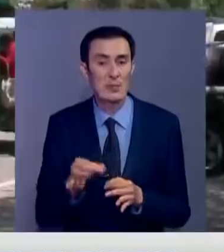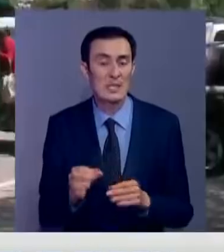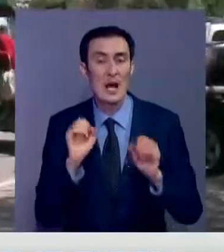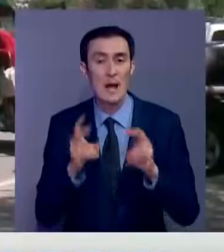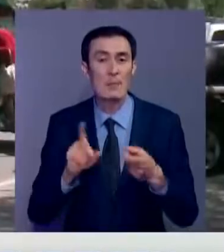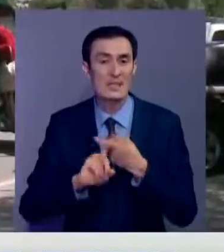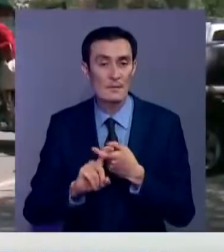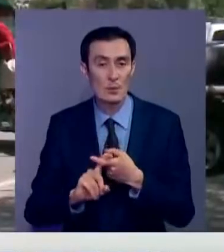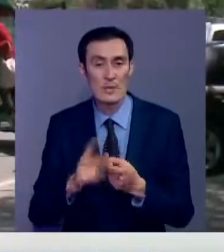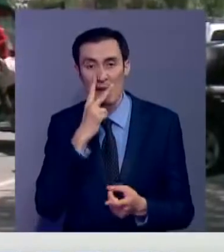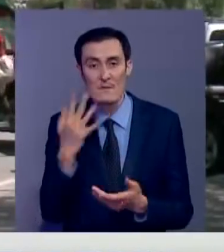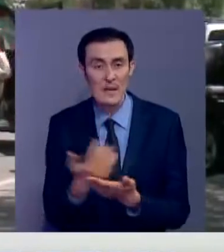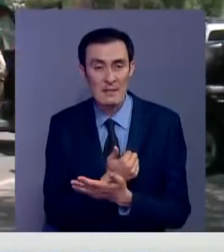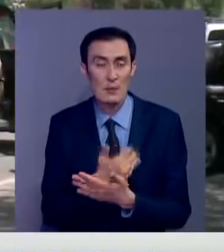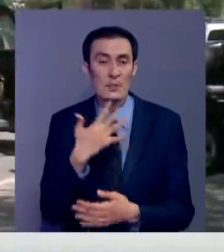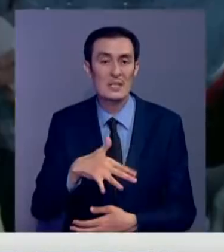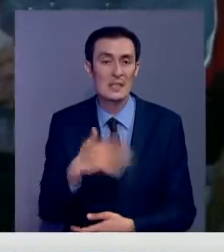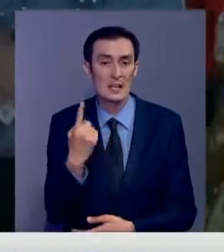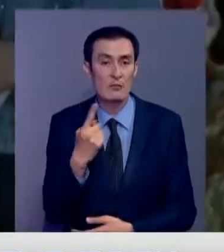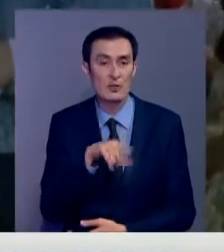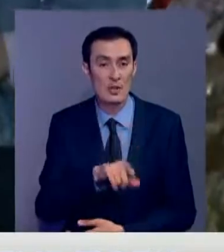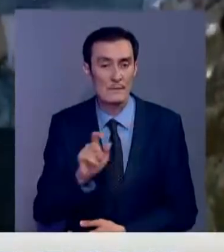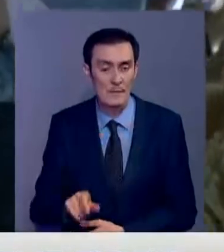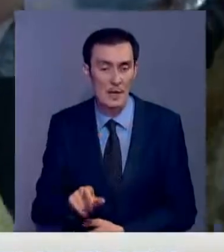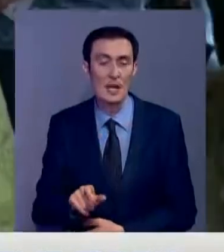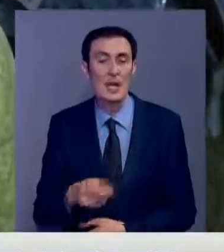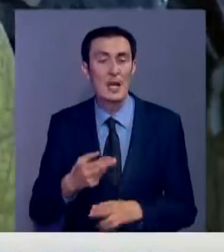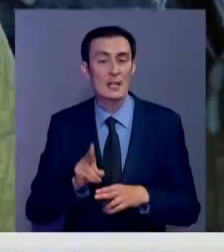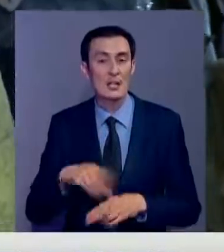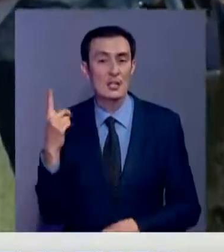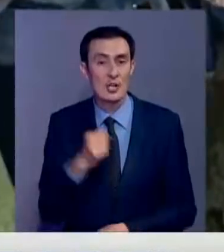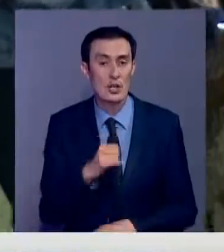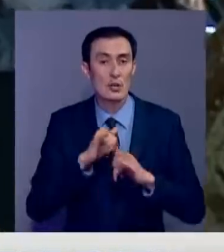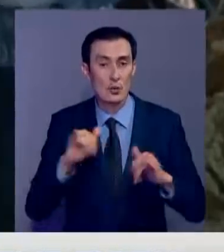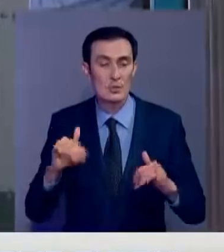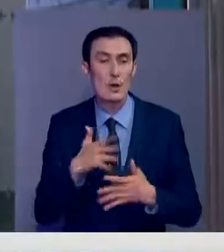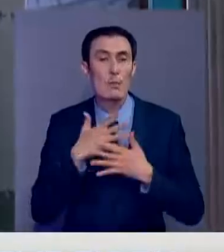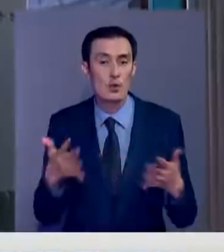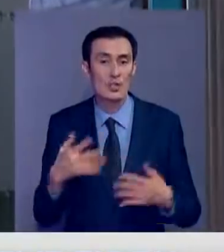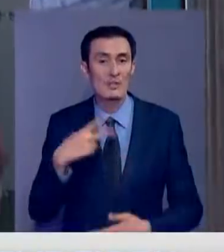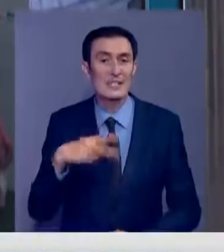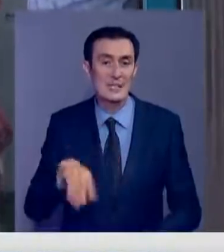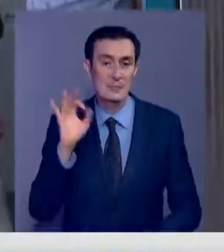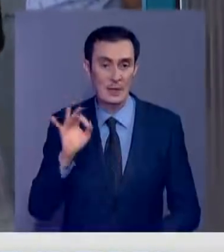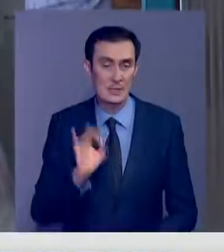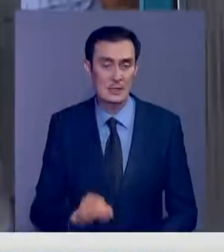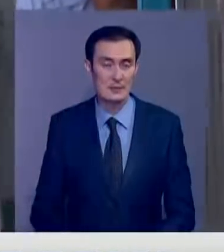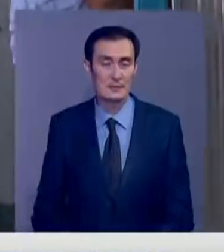области опасный вирус выявлен у 51 человека. Недельный прирост превысил